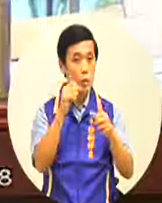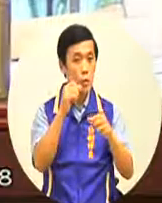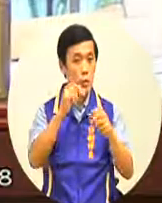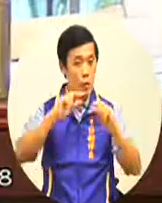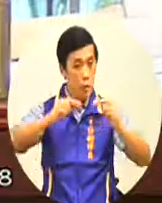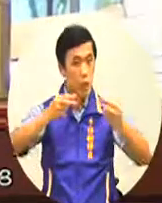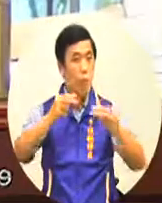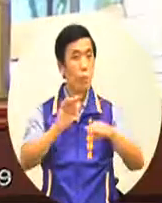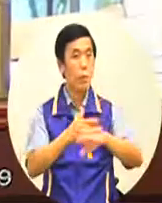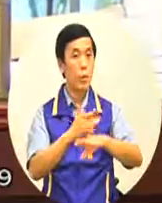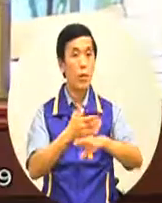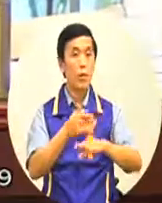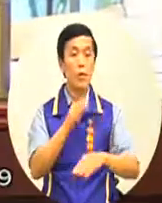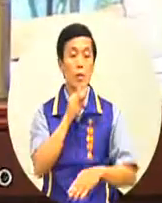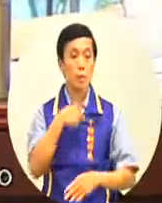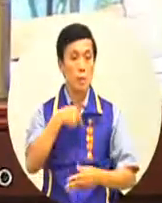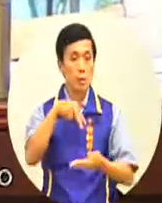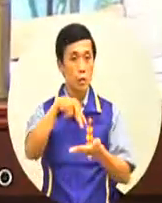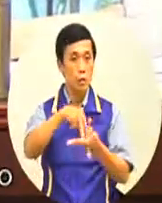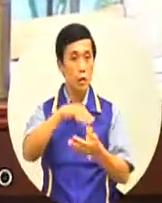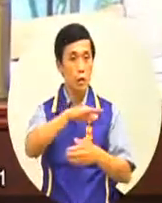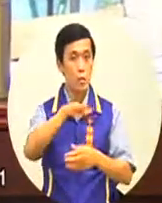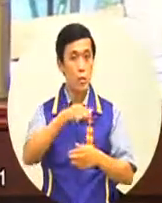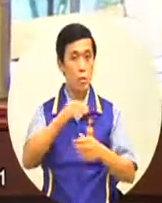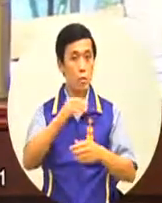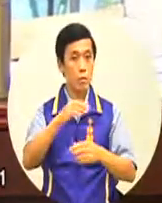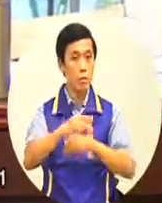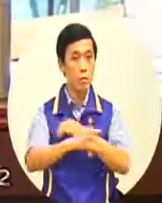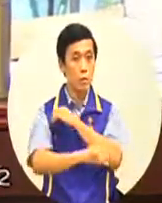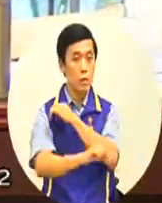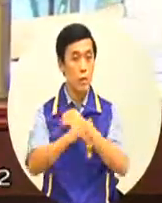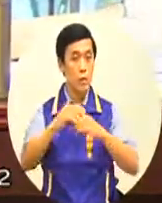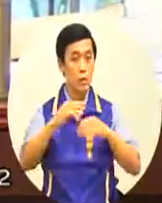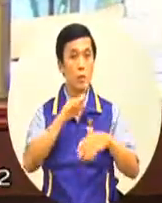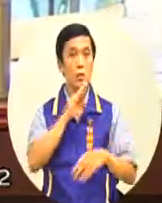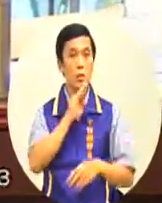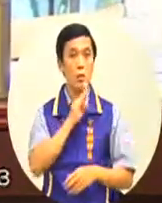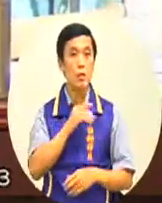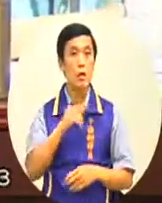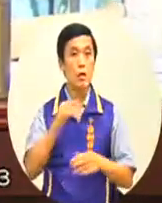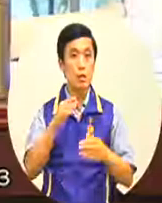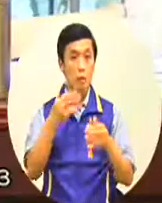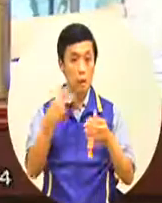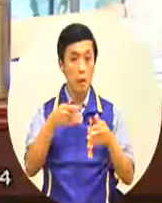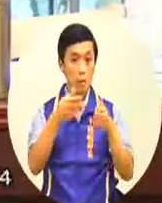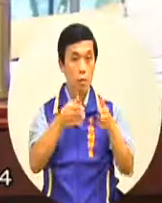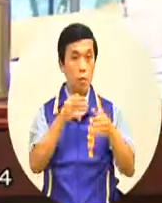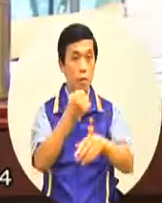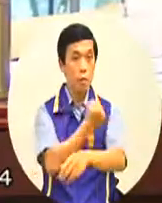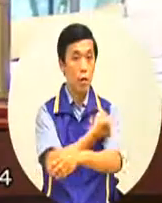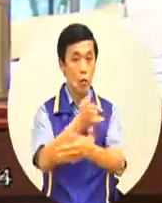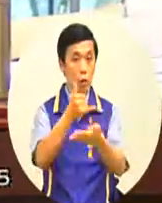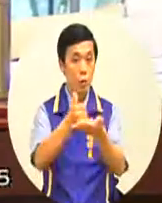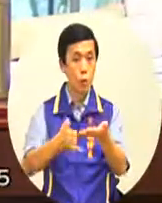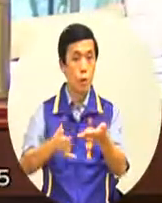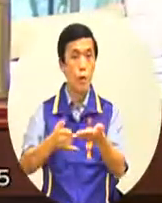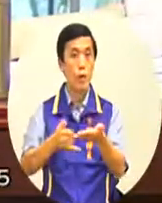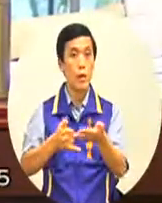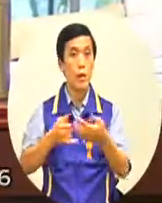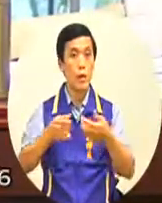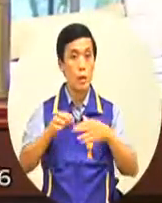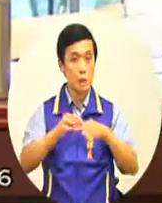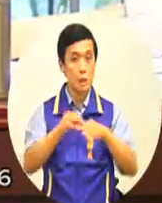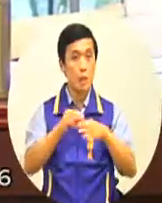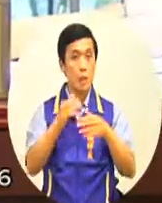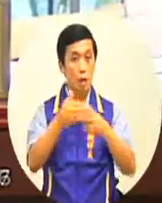们最基本的立场。那第二个刚刚所提到的劳退金的部分哈，因为维护劳工的退休金